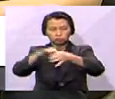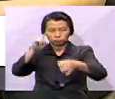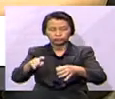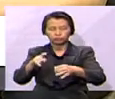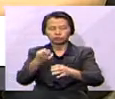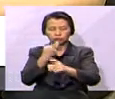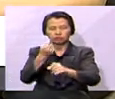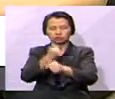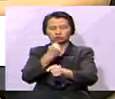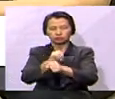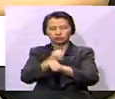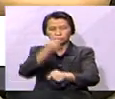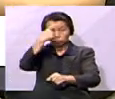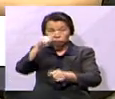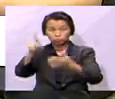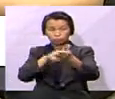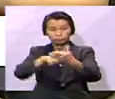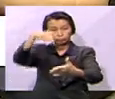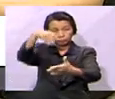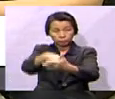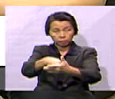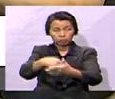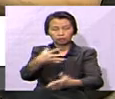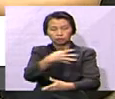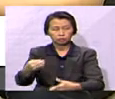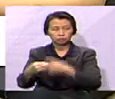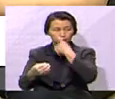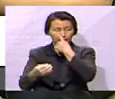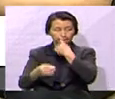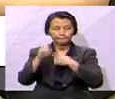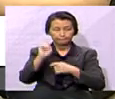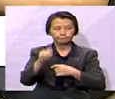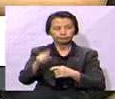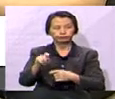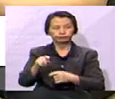kerja-kerja untuk pilihan raya. Dan mereka harus saling,